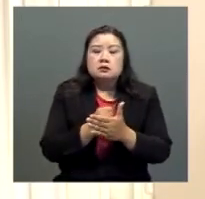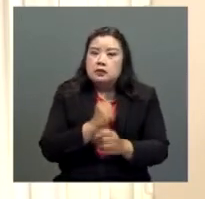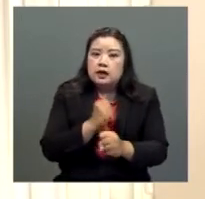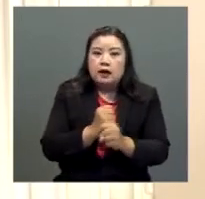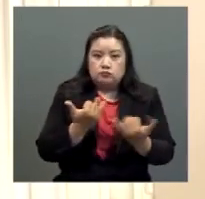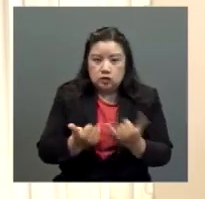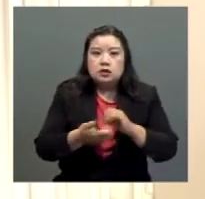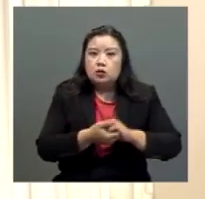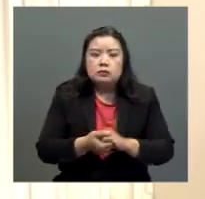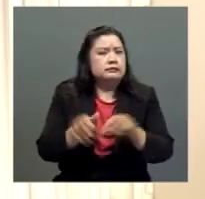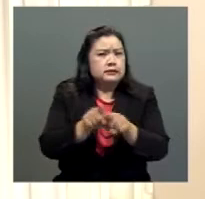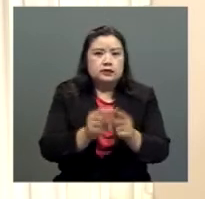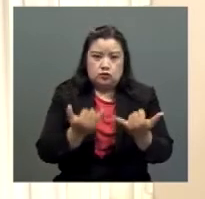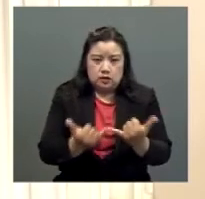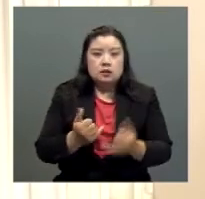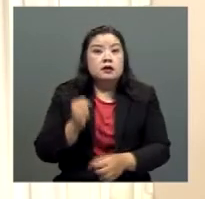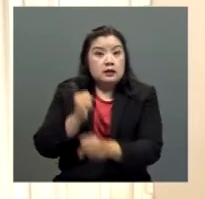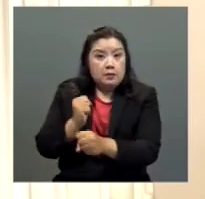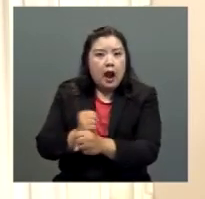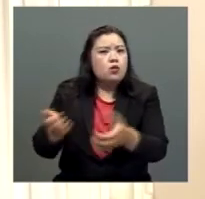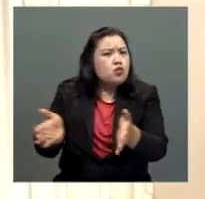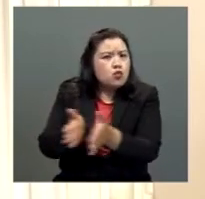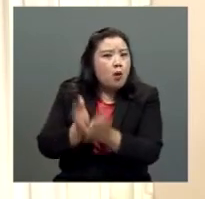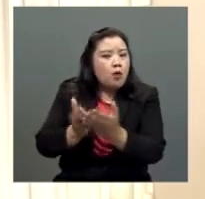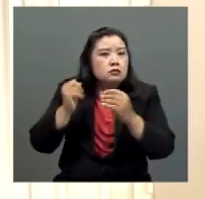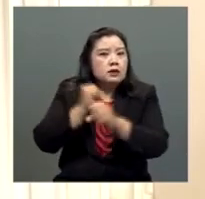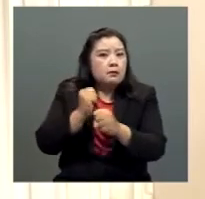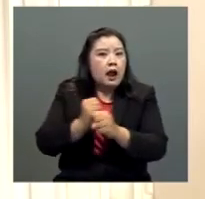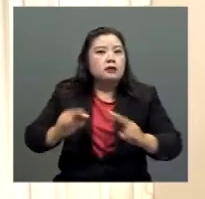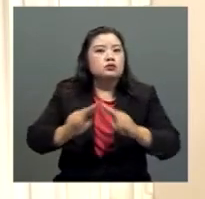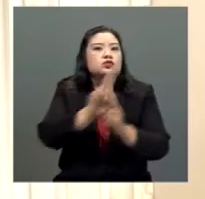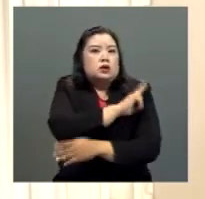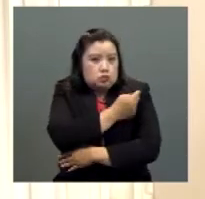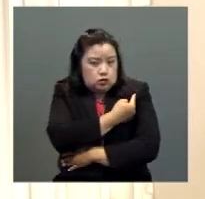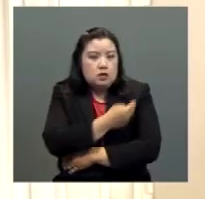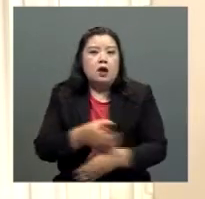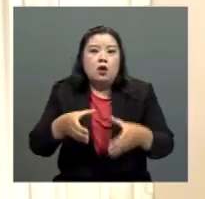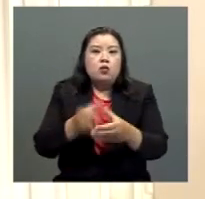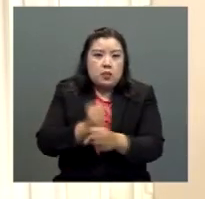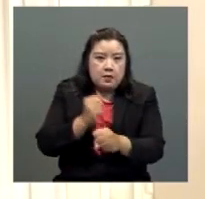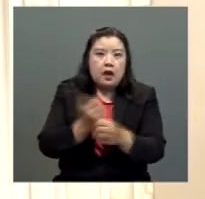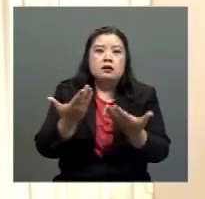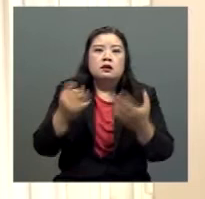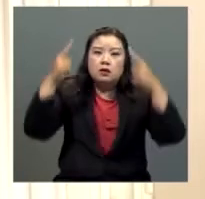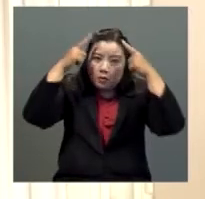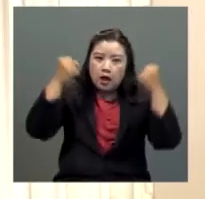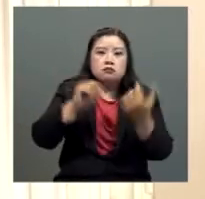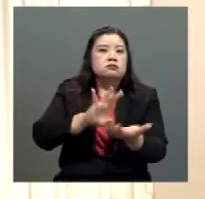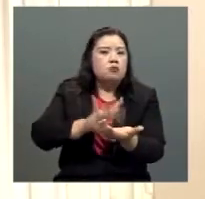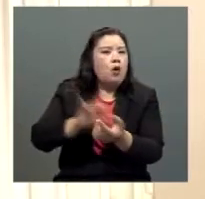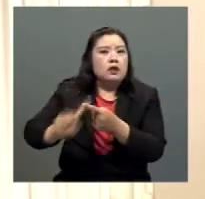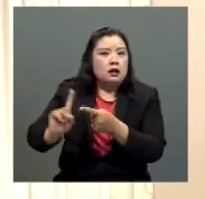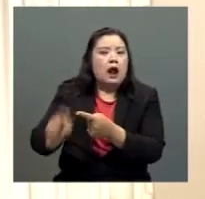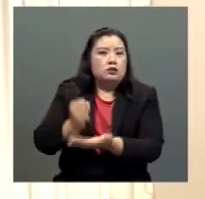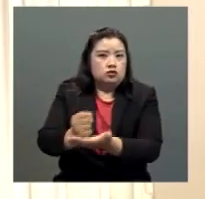กันอยู่ทุกวันนี้ร่วมกับกลุ่มบุคลากรทางการแพทย์สาธารณสุขและอาสาสมัครมากมายได้เสียสละตัวเ